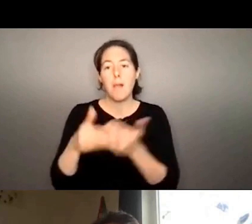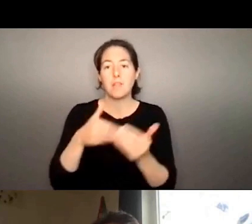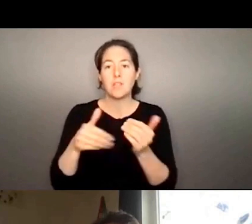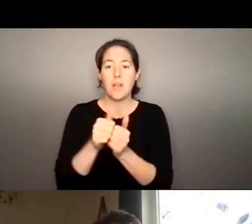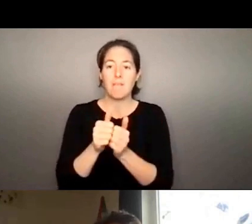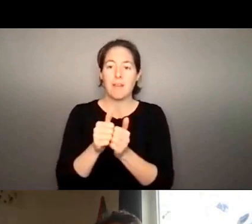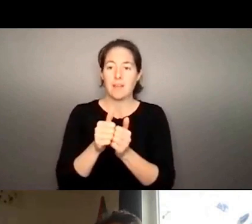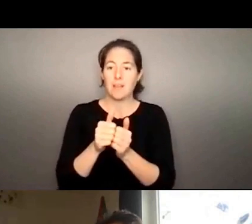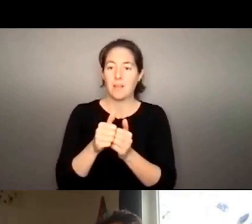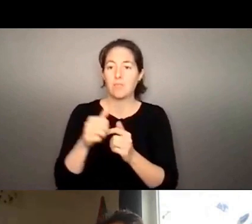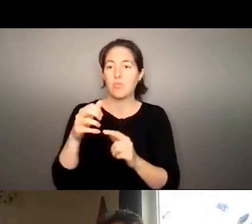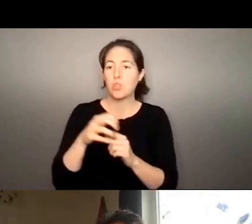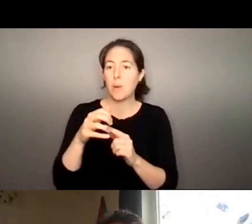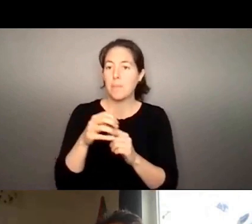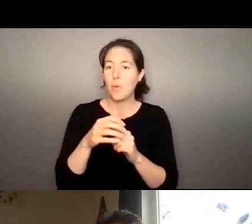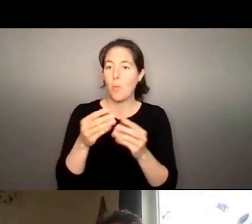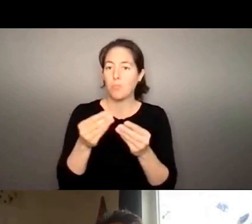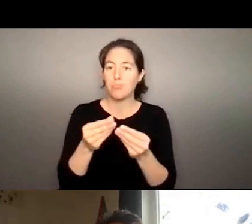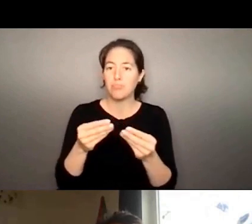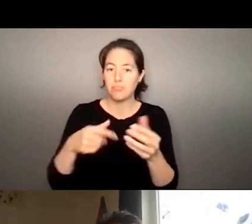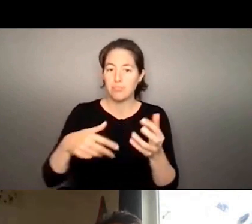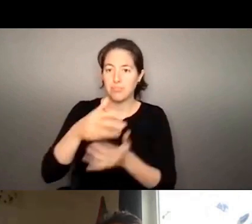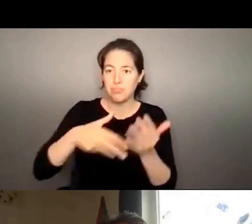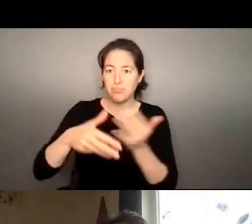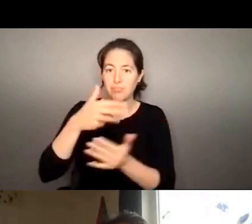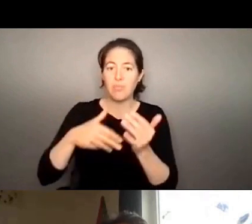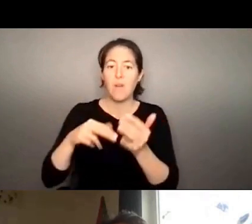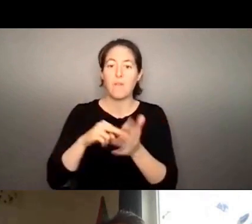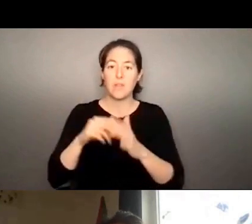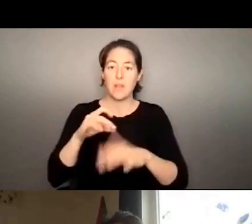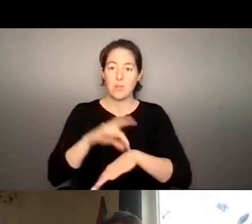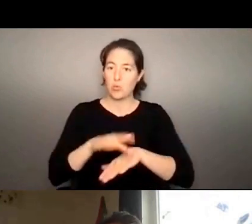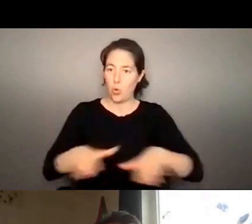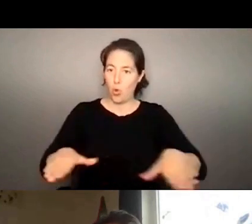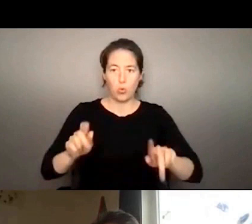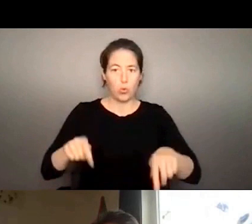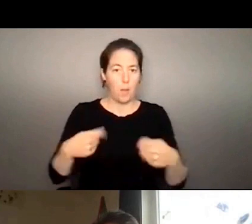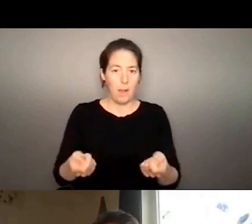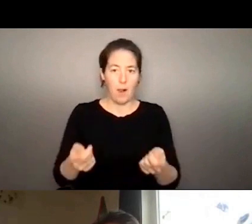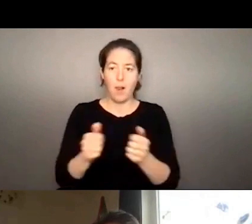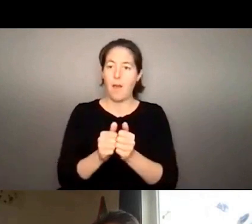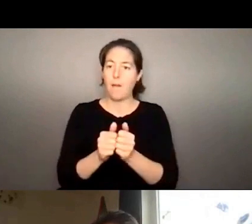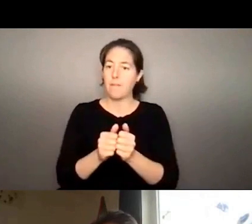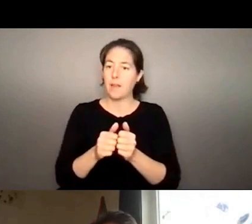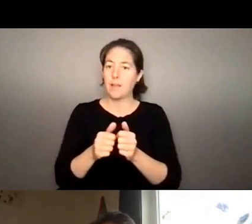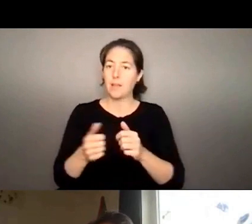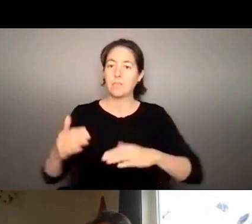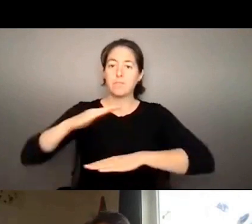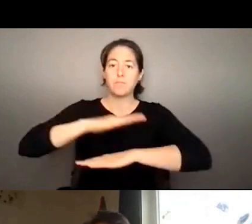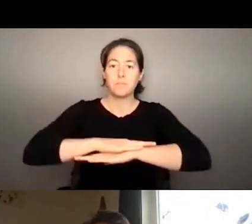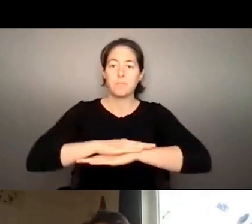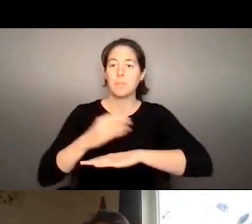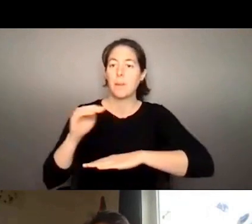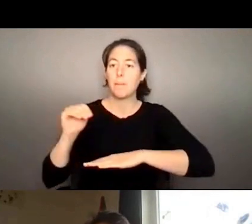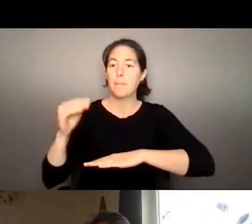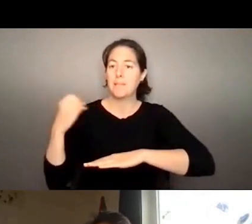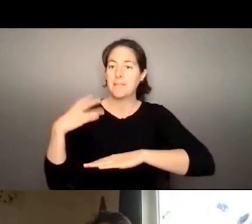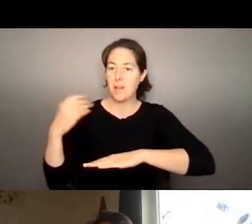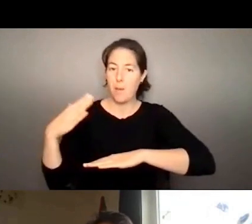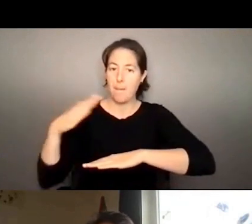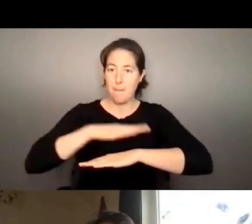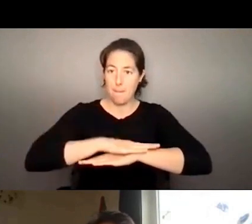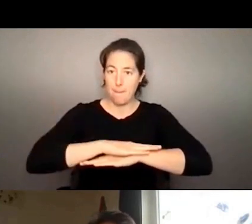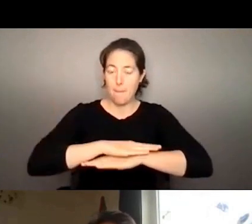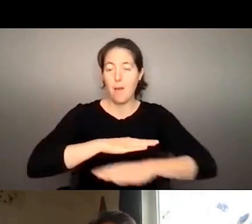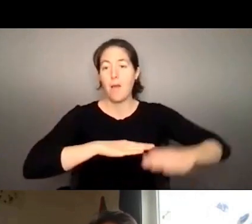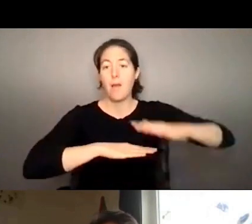champignons, encore une fois. Donc, on a un sol normal avec une couche de mycélium par-dessus, puis on a rajouté une paille qui sert